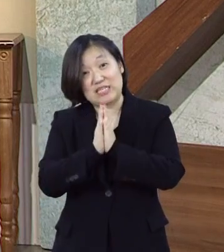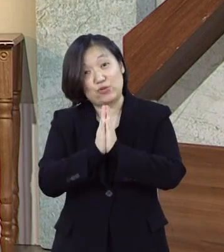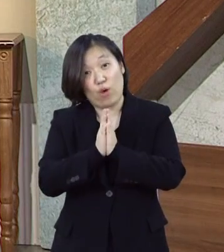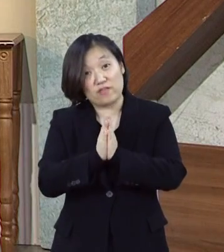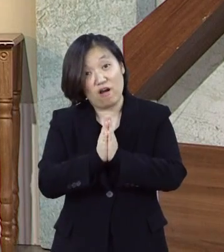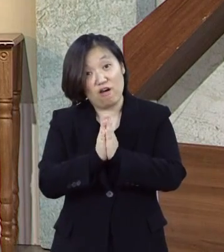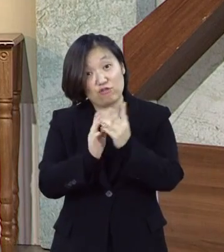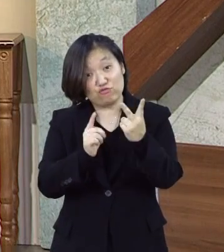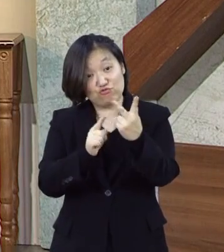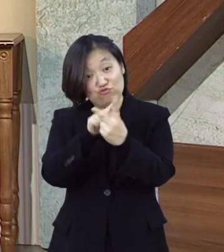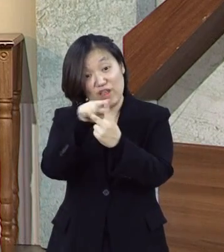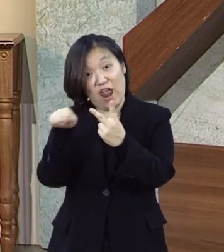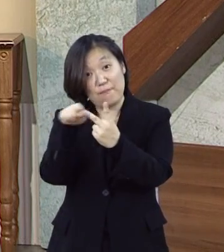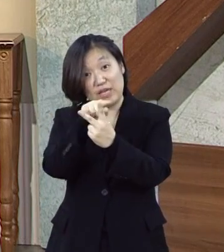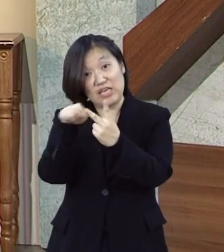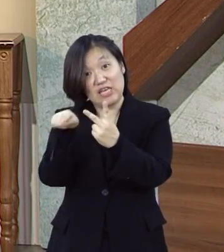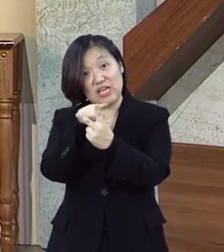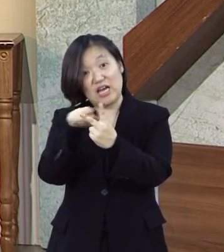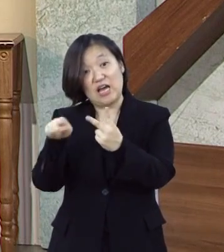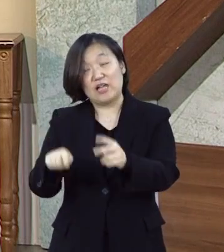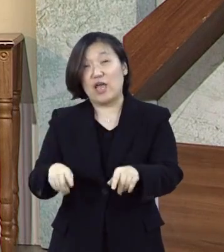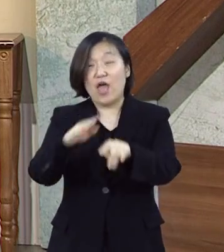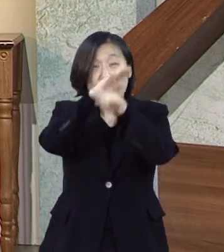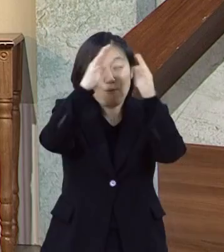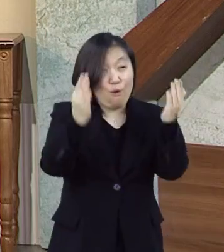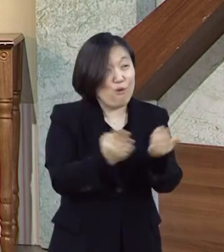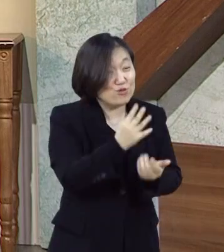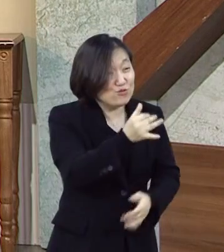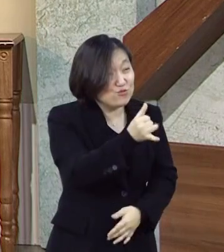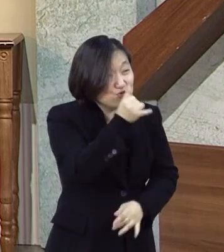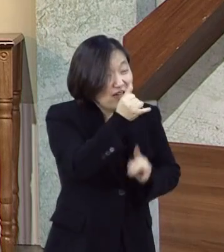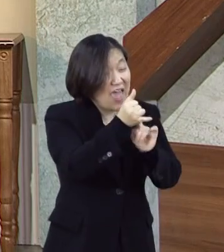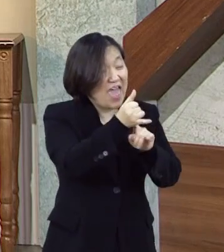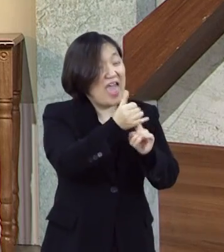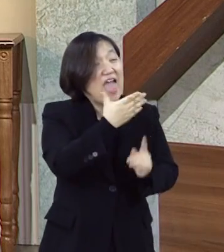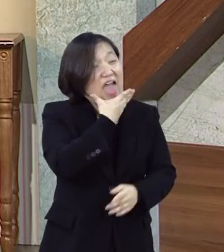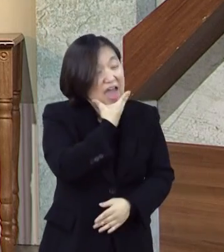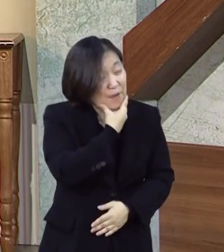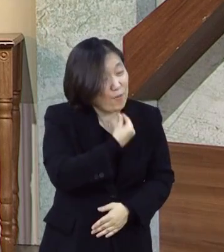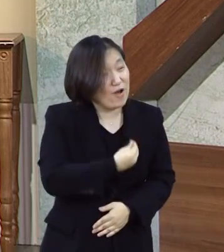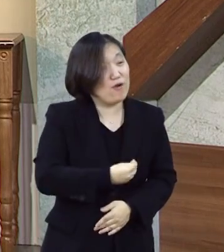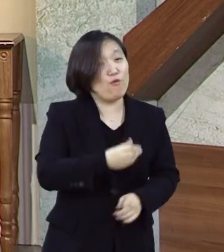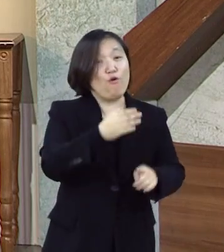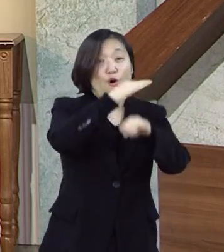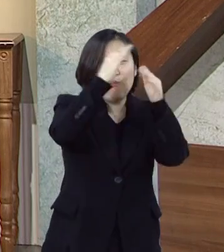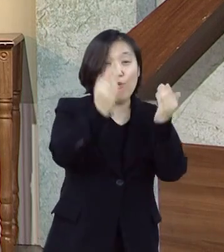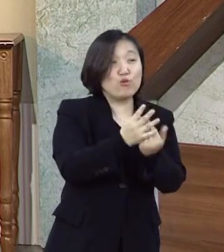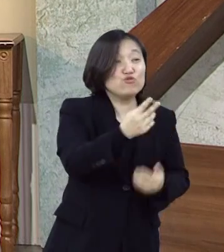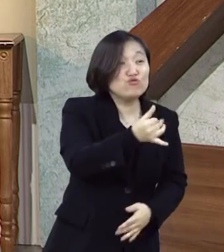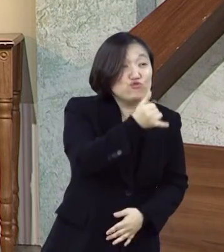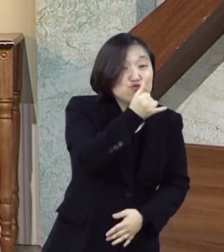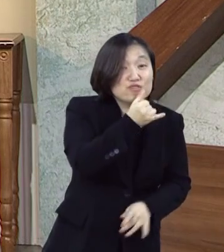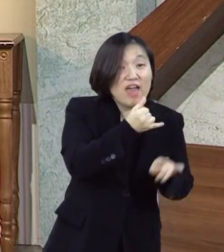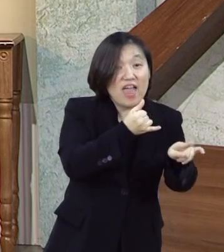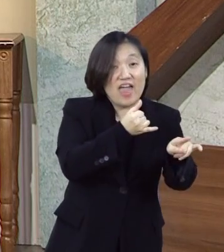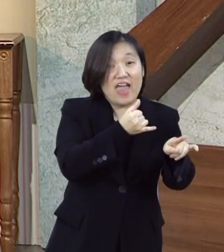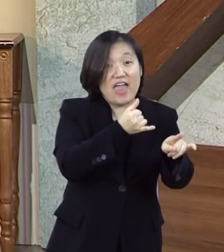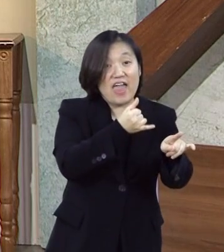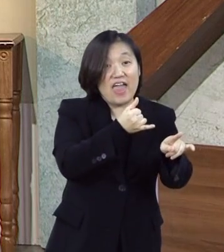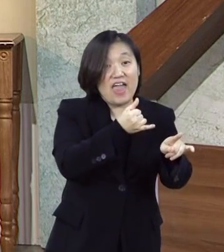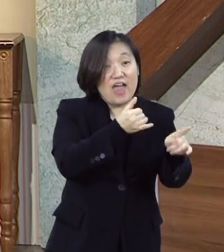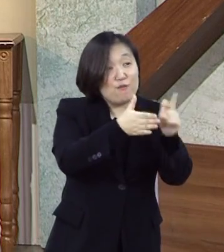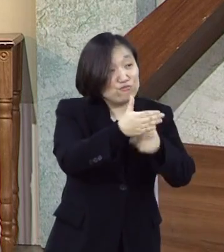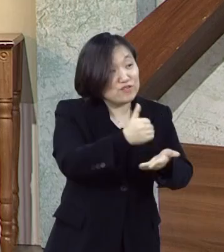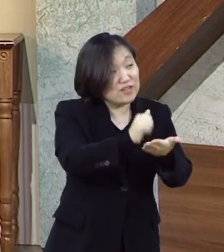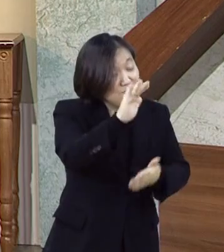모든 중생 다 함께 행복하여 지이다. 모든 중생 다 함께 성불하여 지이다. 발언을 한 거와 안